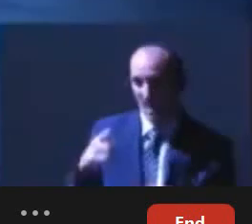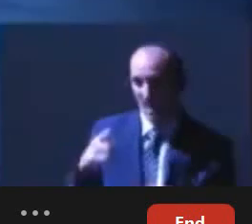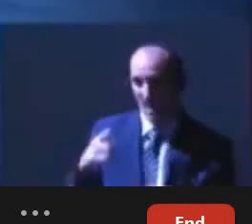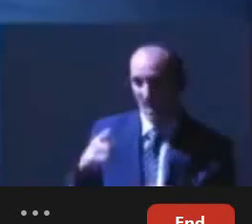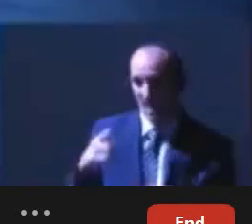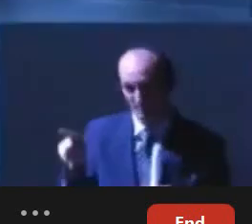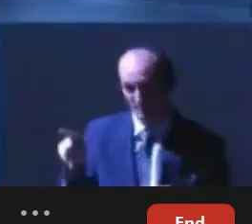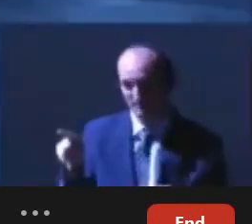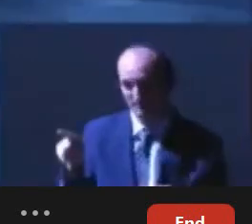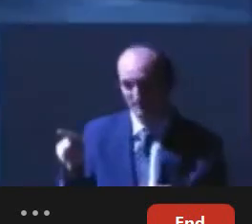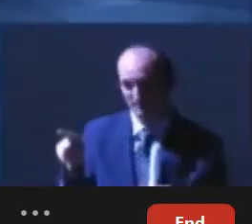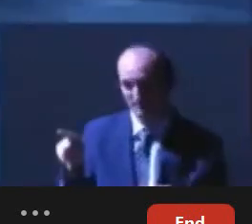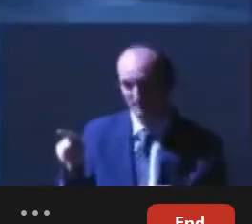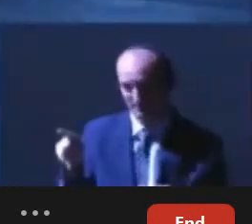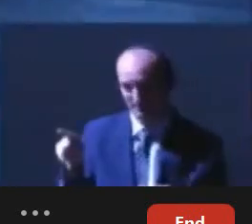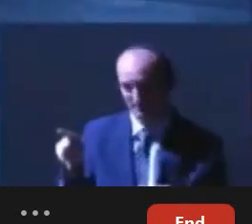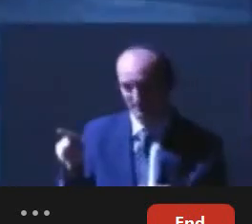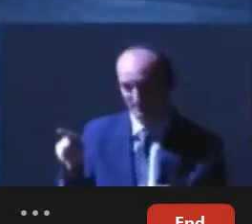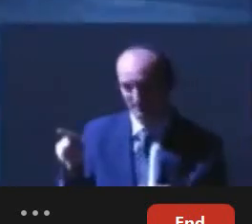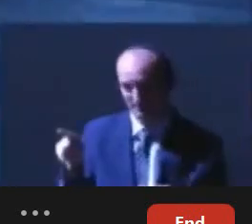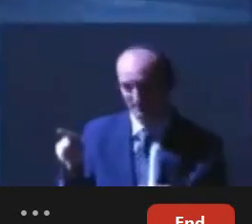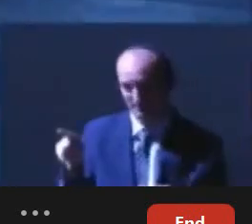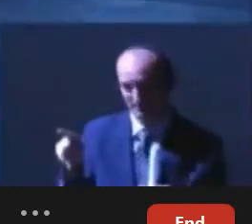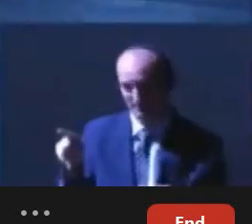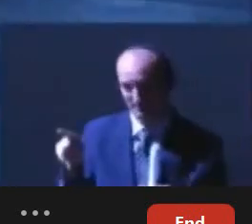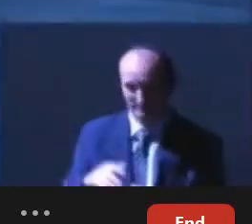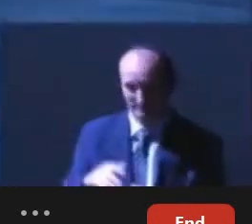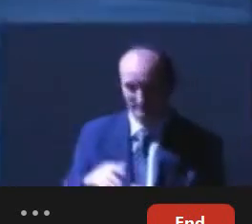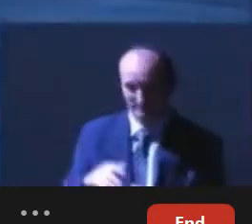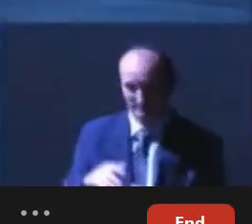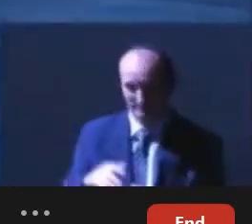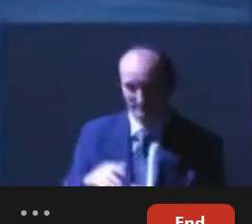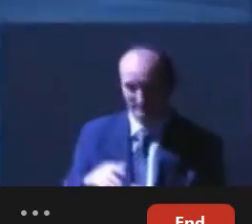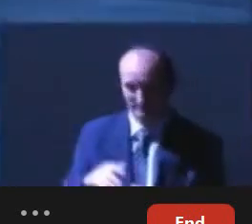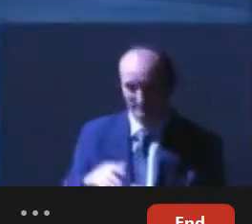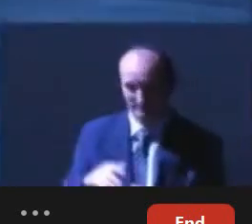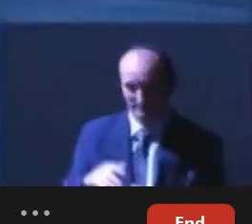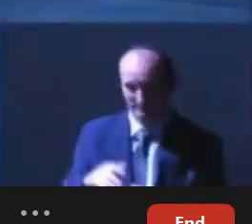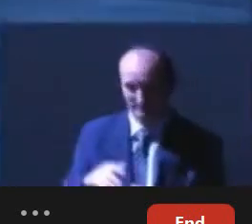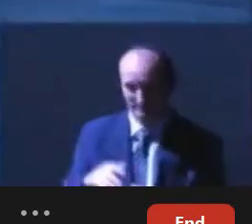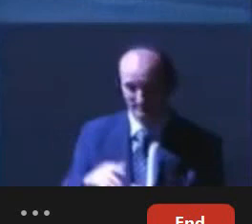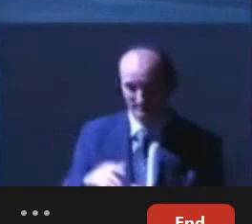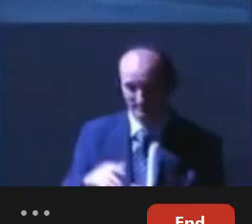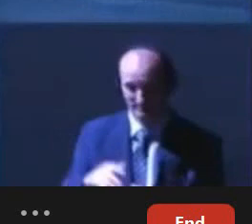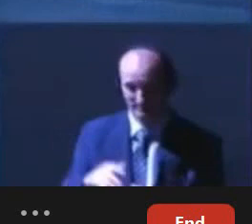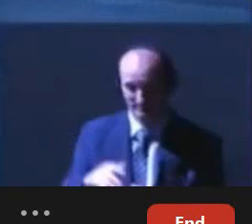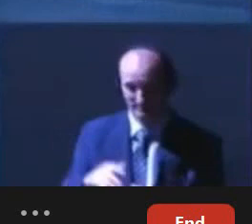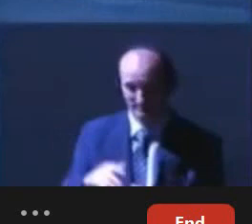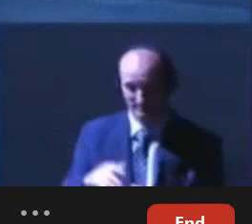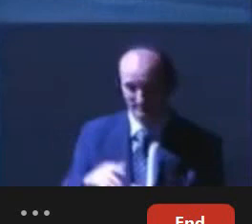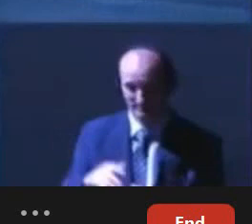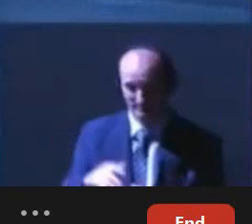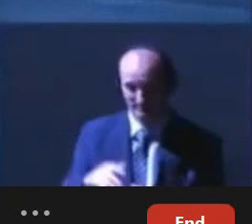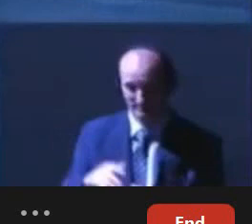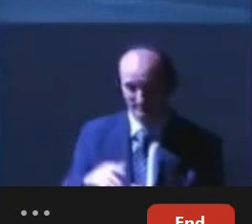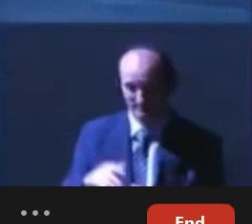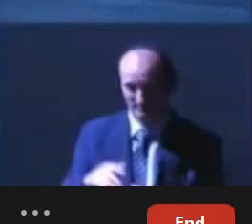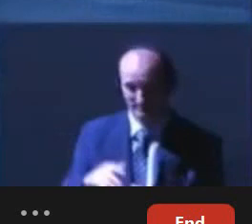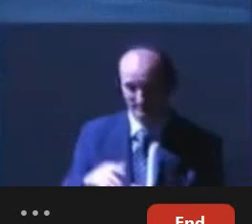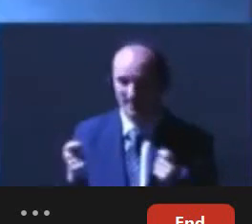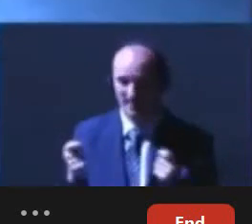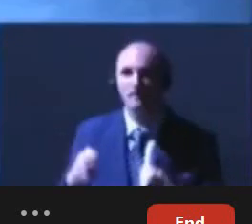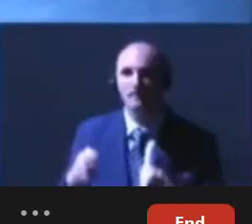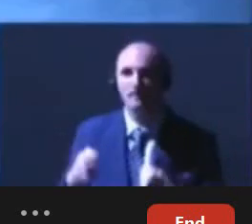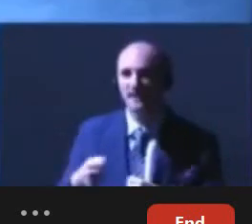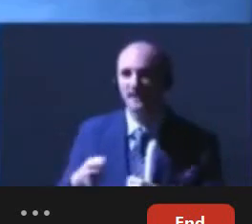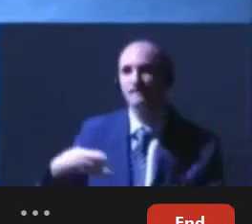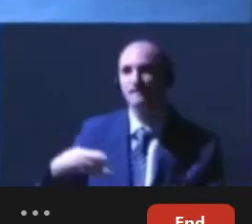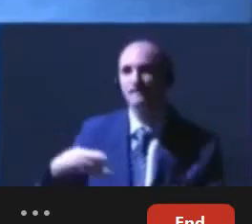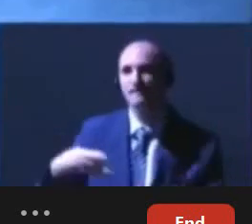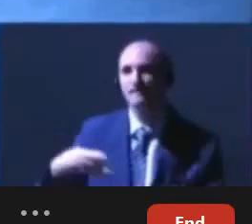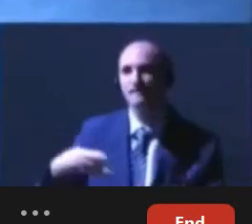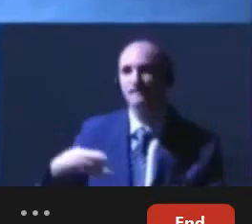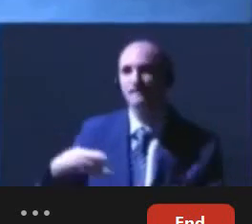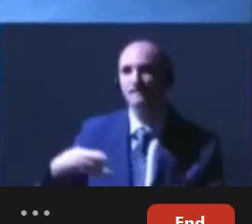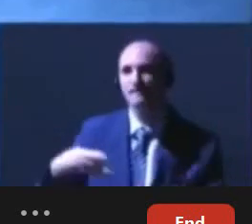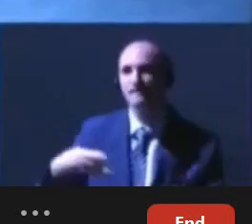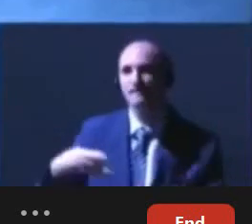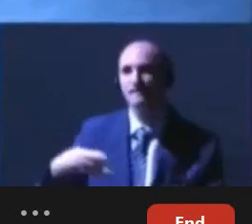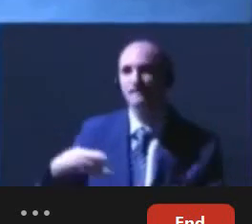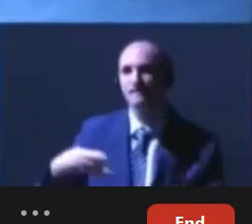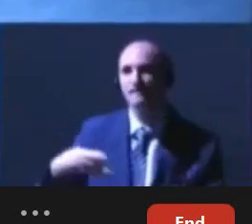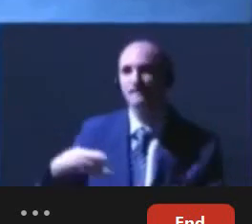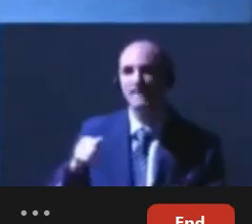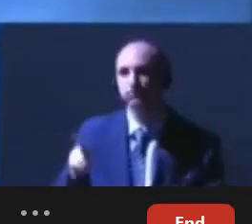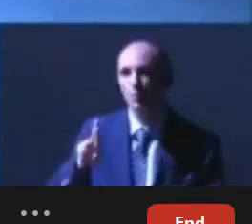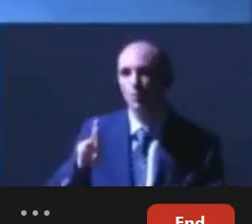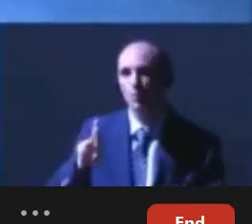là tận mắt người đấy sống ở Manipur, một người Ấn Độ, một người Ấn Độ đã trở thành người chiến thắng ngày hôm nay,